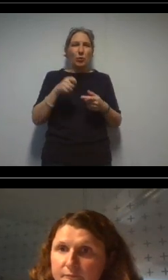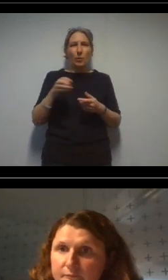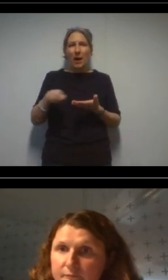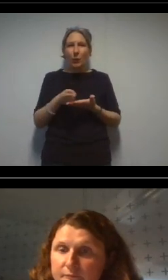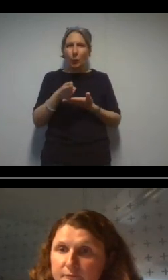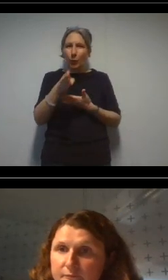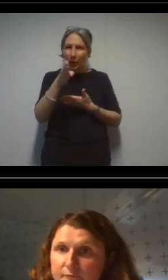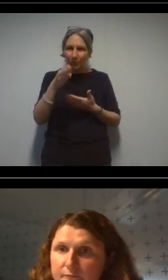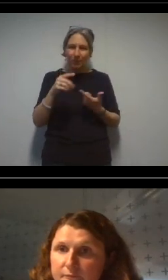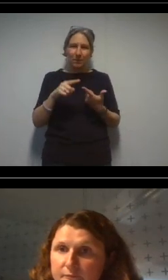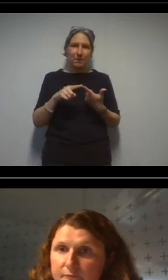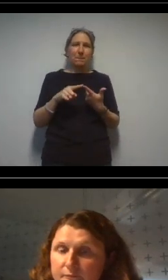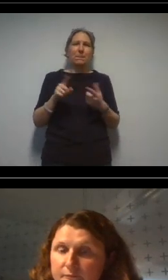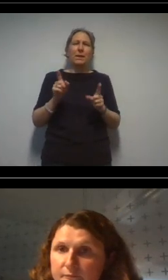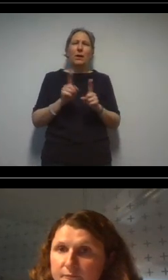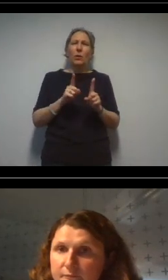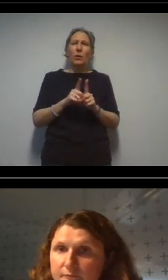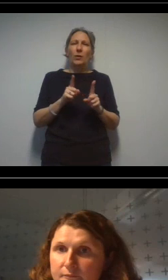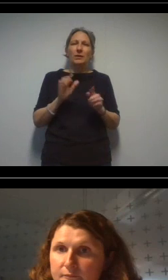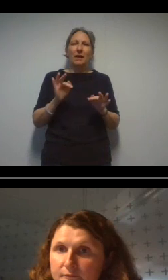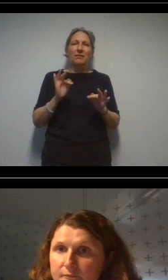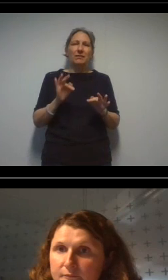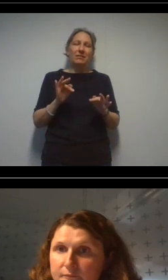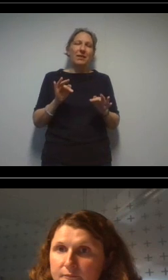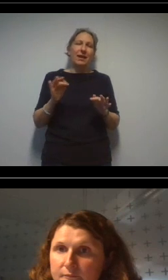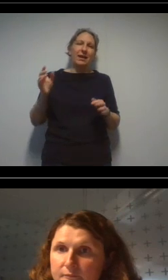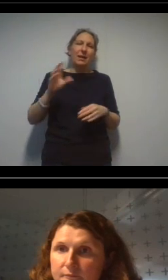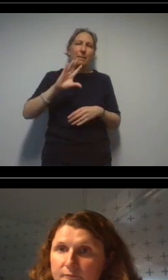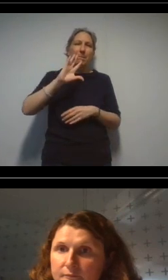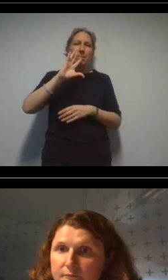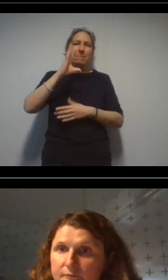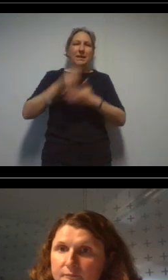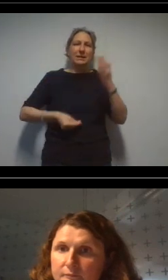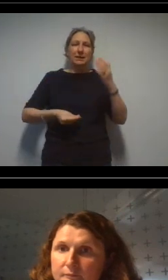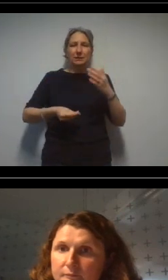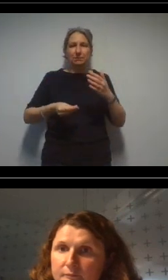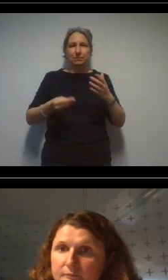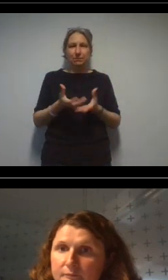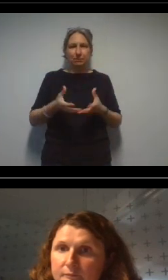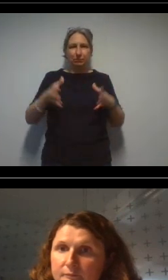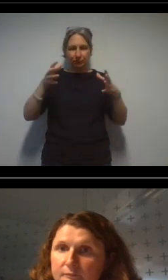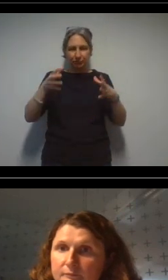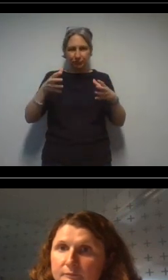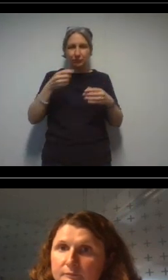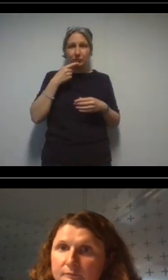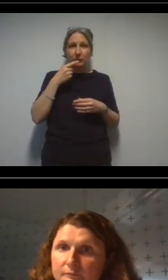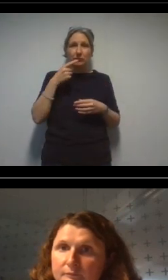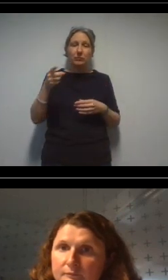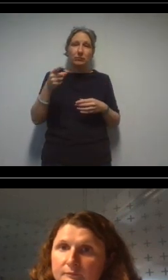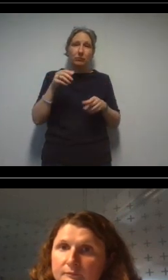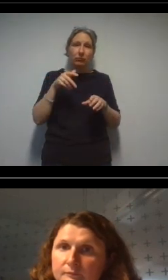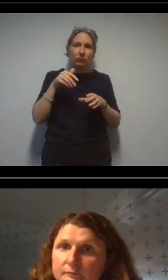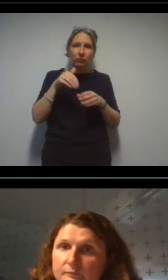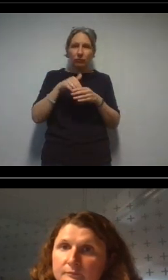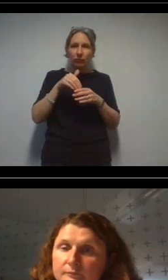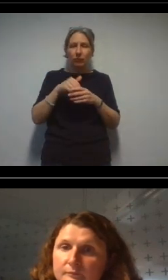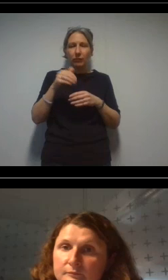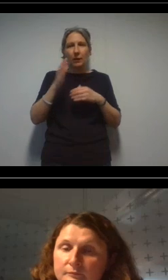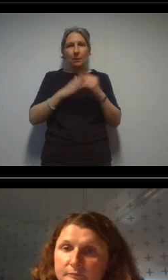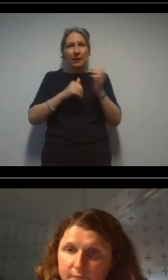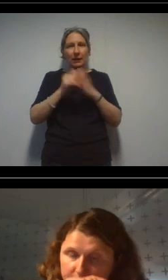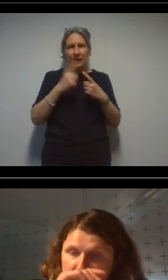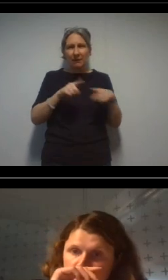fait aussi autour de la création d'une basket, pour se dire, bah, autour de la création d'une basket, il y a plein de métiers. Ceux qui la conceptent, ceux qui la conceptualisent, ceux qui